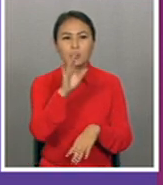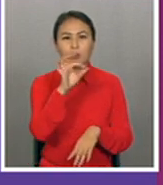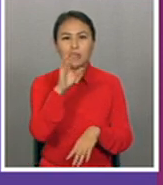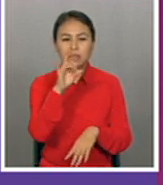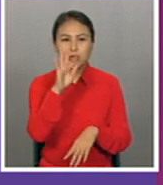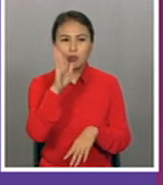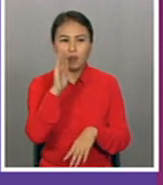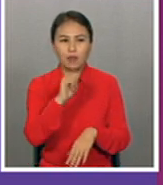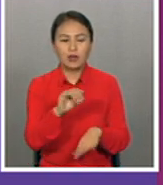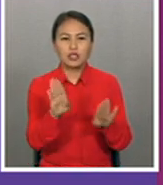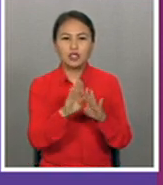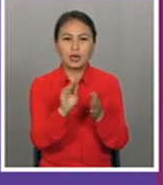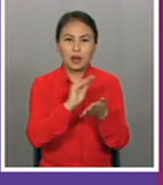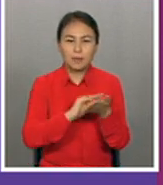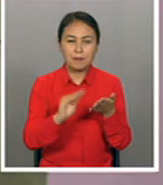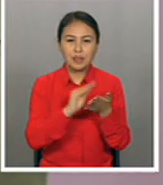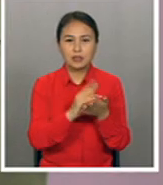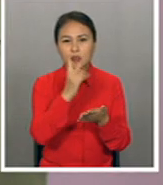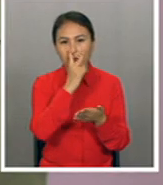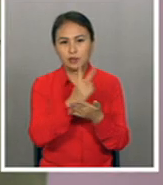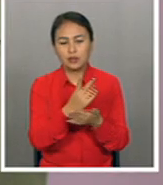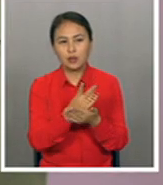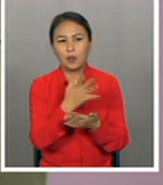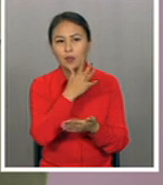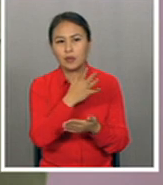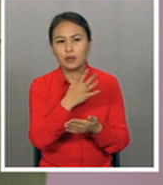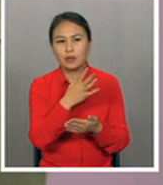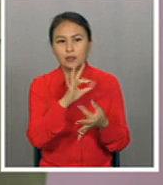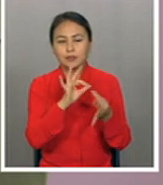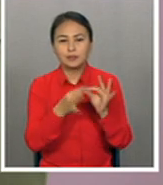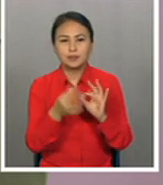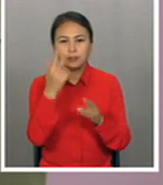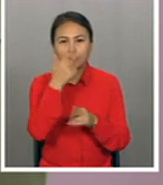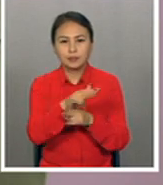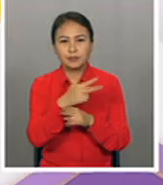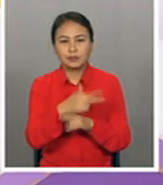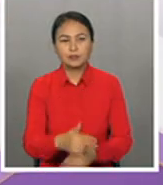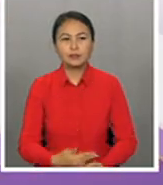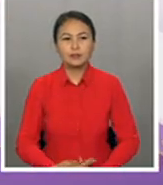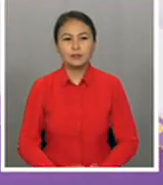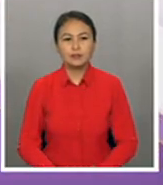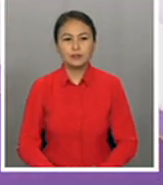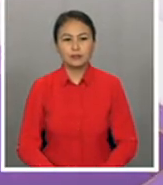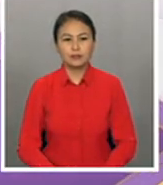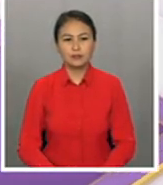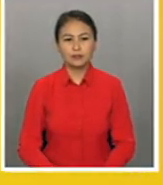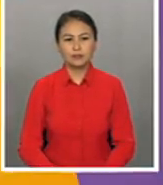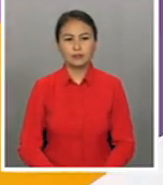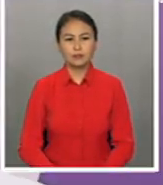Оңғарсынованың шығармашылығынан үзінді көрейік. Бейне материалға назар аударамыз.